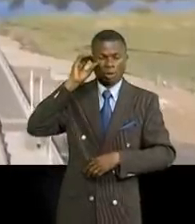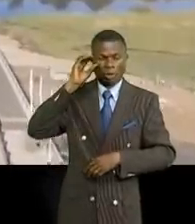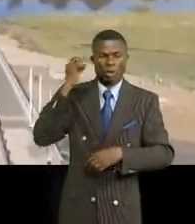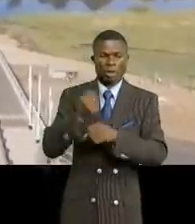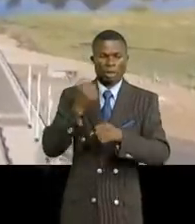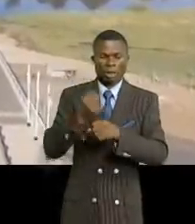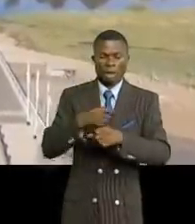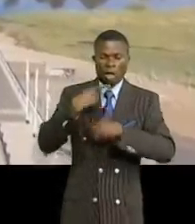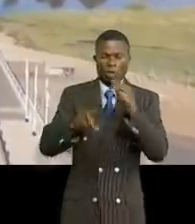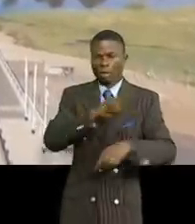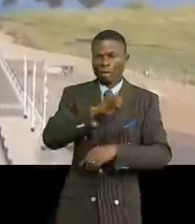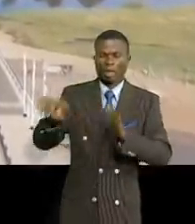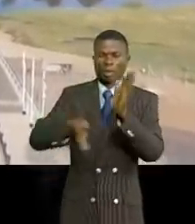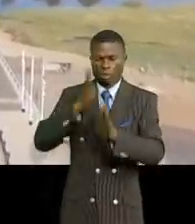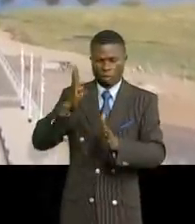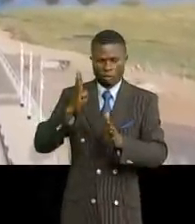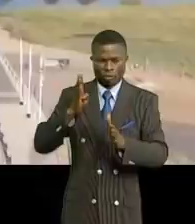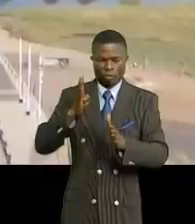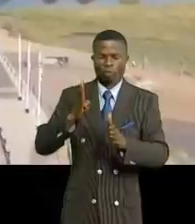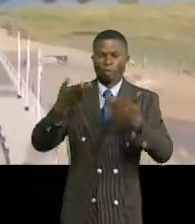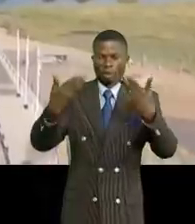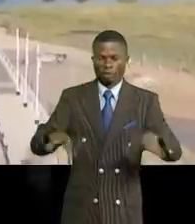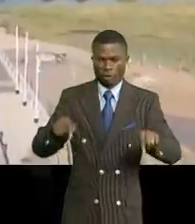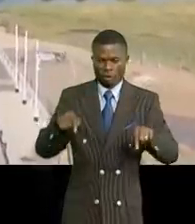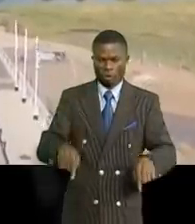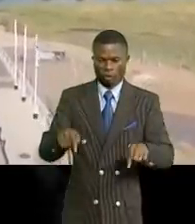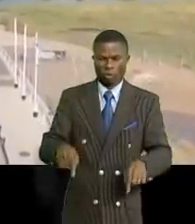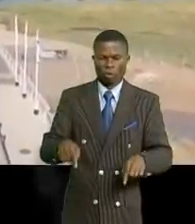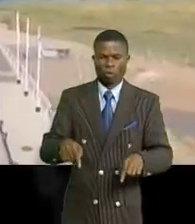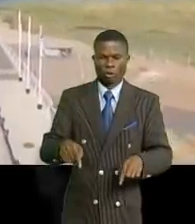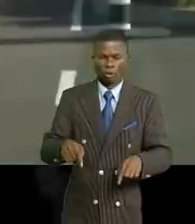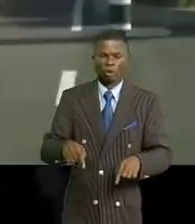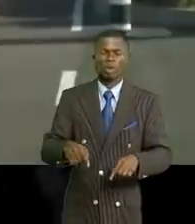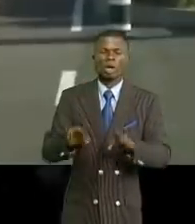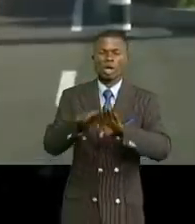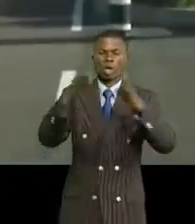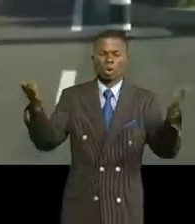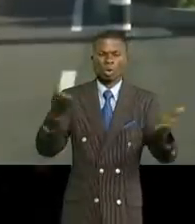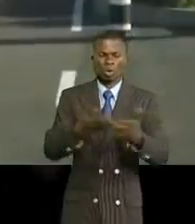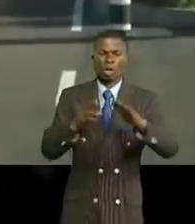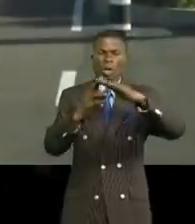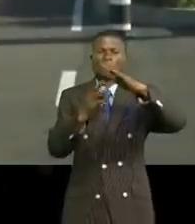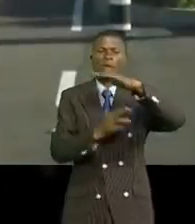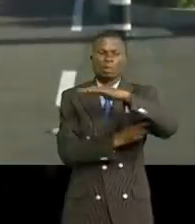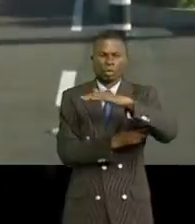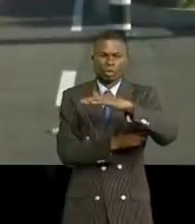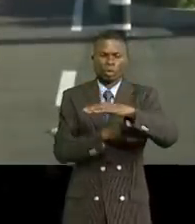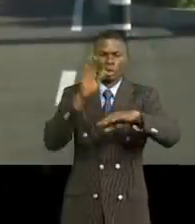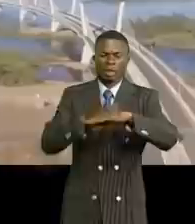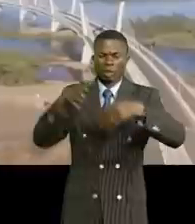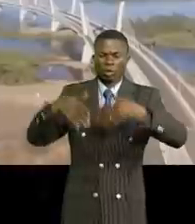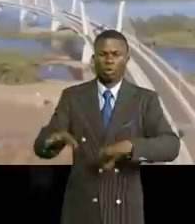2014 et se sont achevés aujourd'hui pendant l'inauguration c'est beau qui traversent le fleuve zambèze